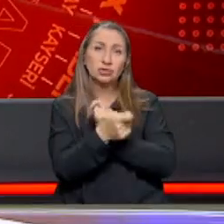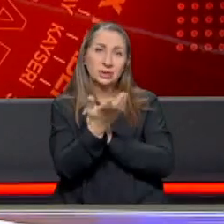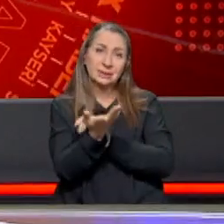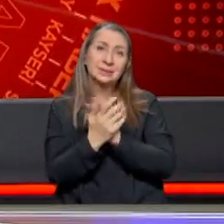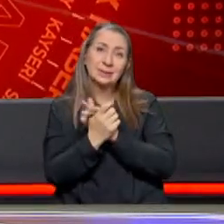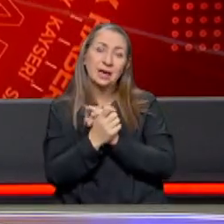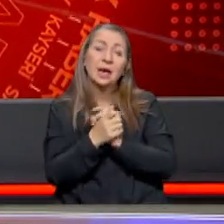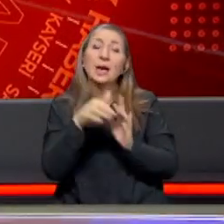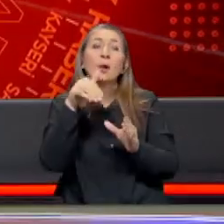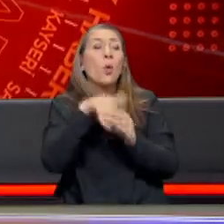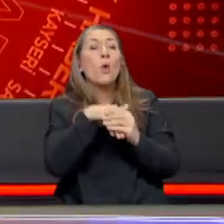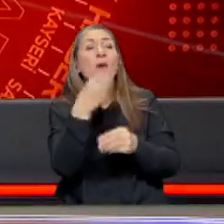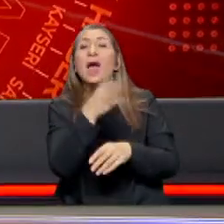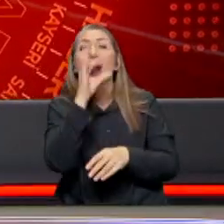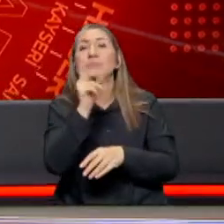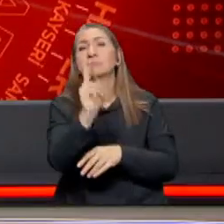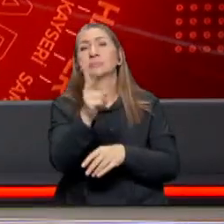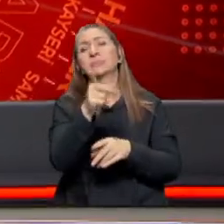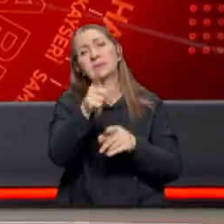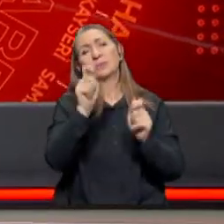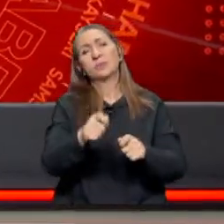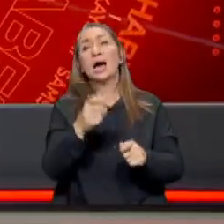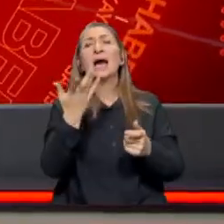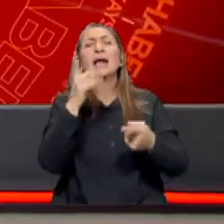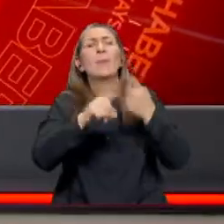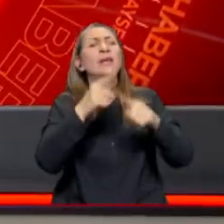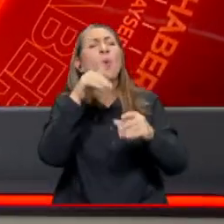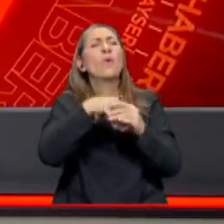siz döndüreceksiniz. Seçmenden başka kimse bunu yapamaz. Hangi partiye oy verirseniz vermiş olun.